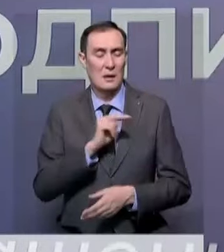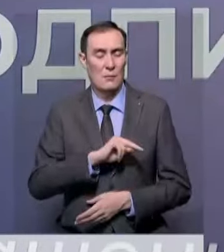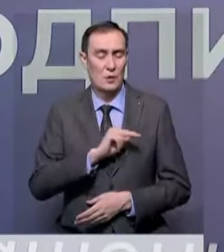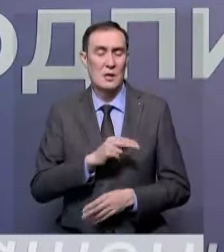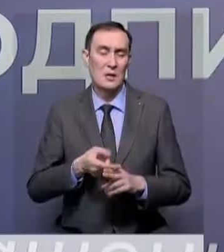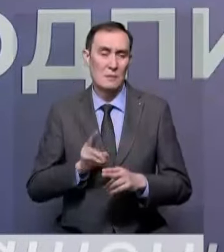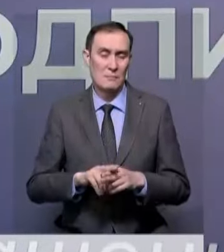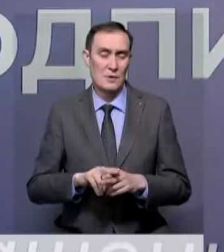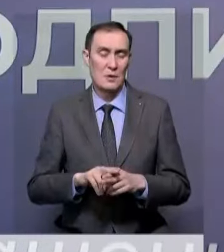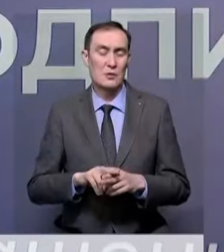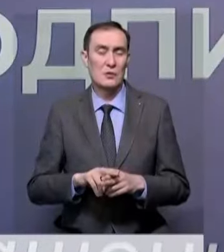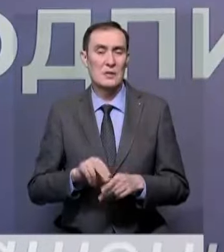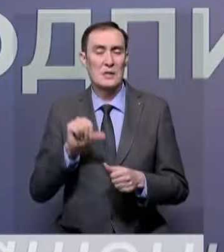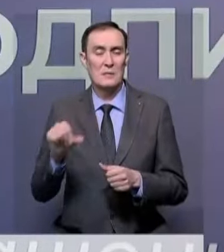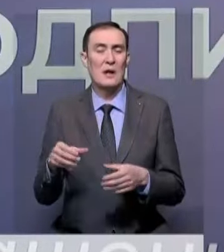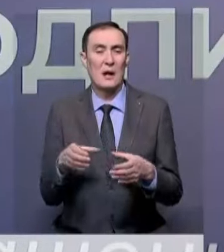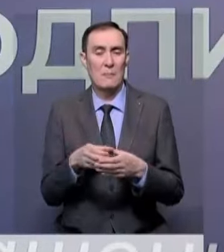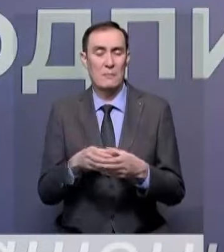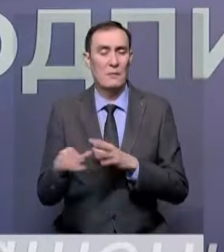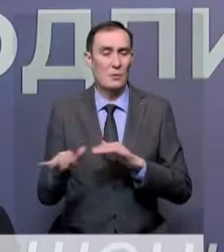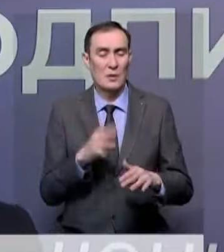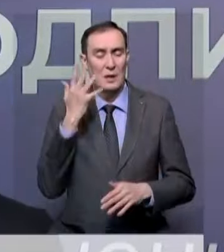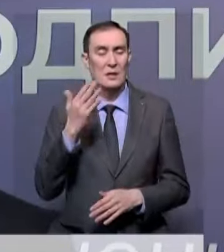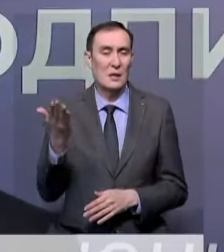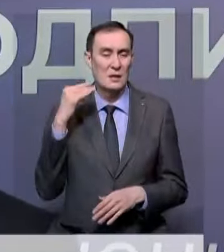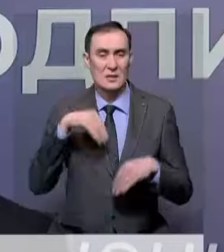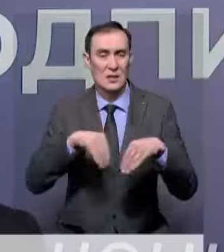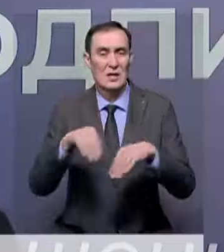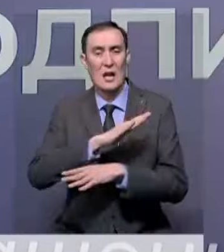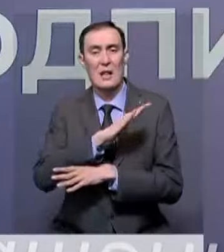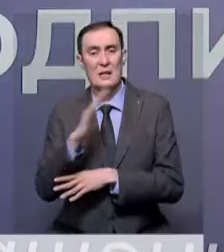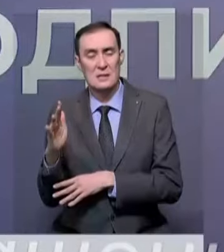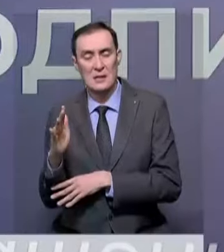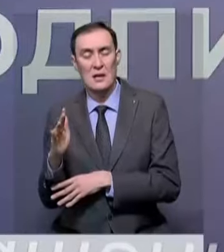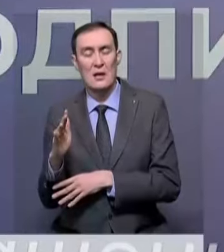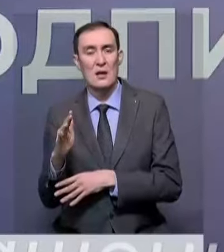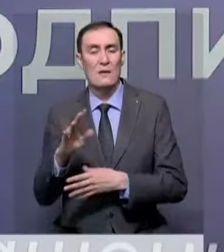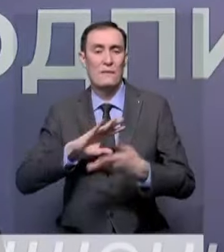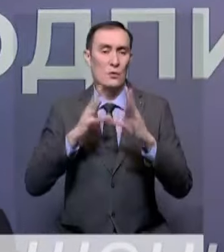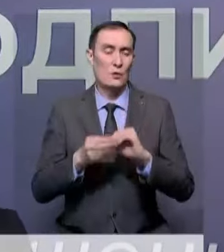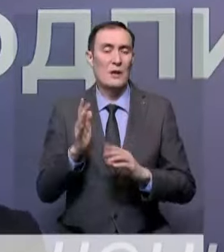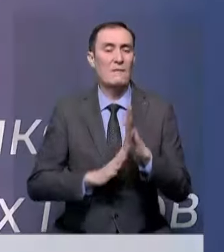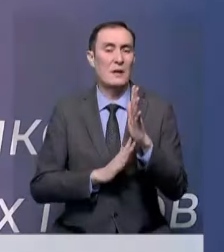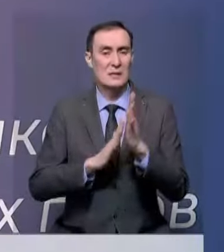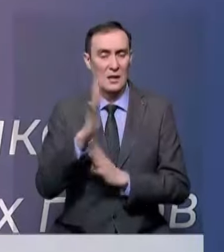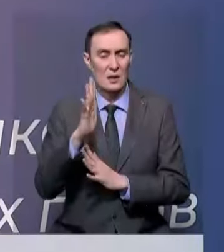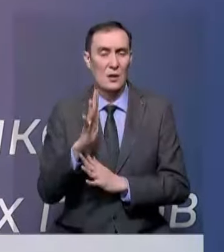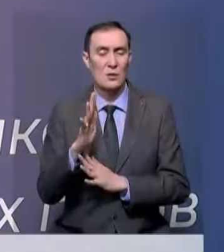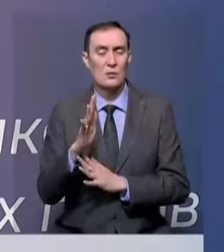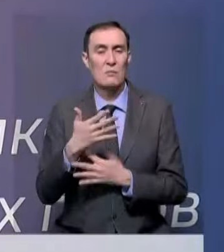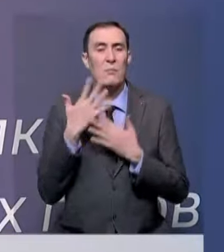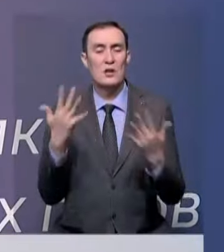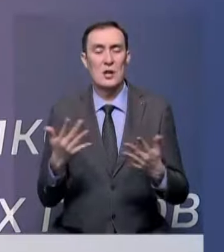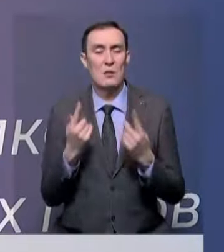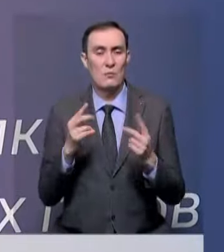что именно кластерный подход, когда ты сажаешь лес, то там вырастает целая